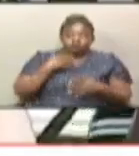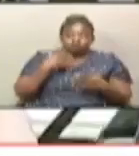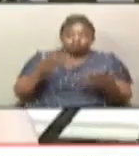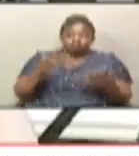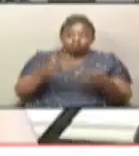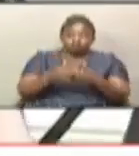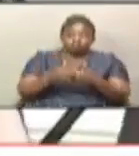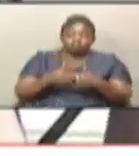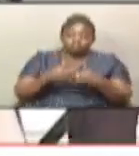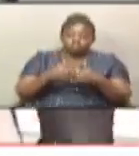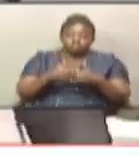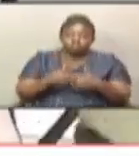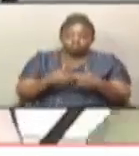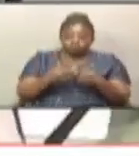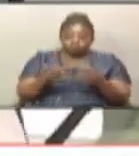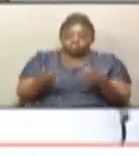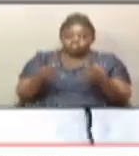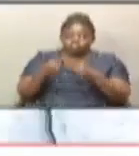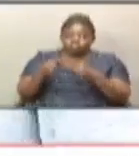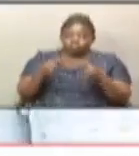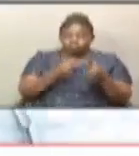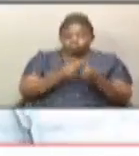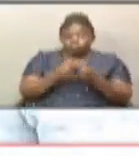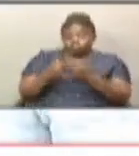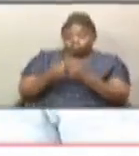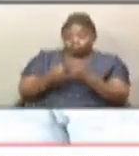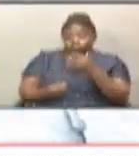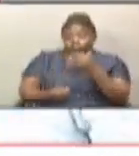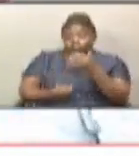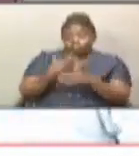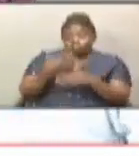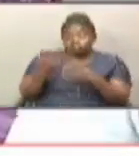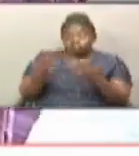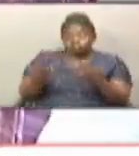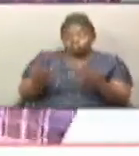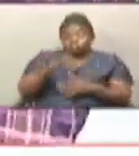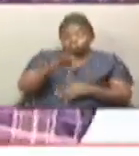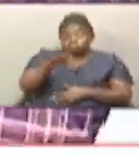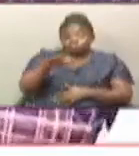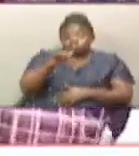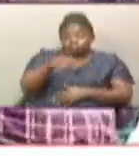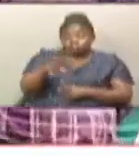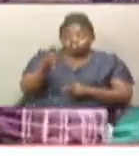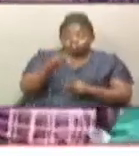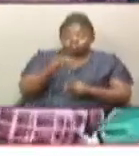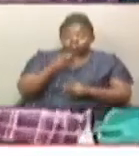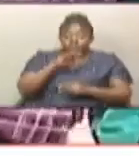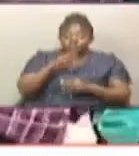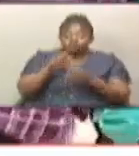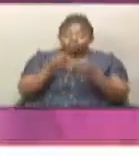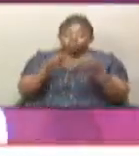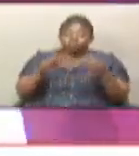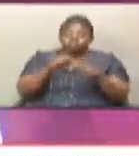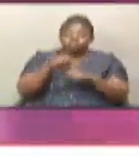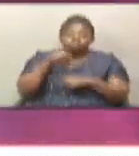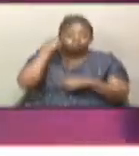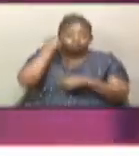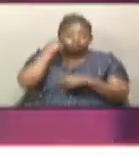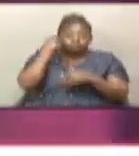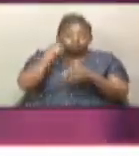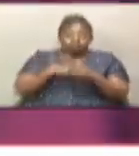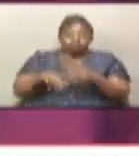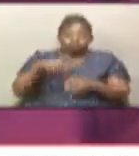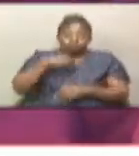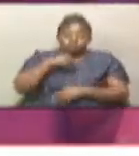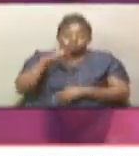okunkwata byampolo kabisa okulwanagana. Kino kyaleese embeera ey'obunkenke ku mwalo abantu ne boogera bingi ku banneeko bye bagamba nti bakambwa ennyo